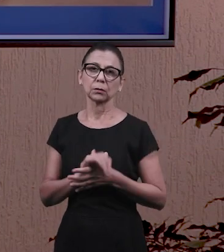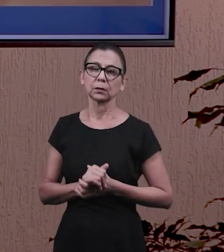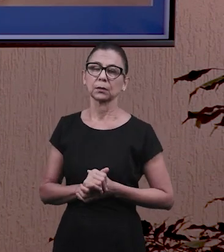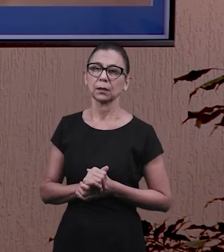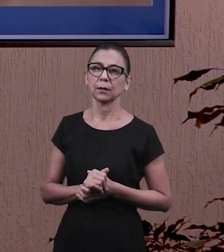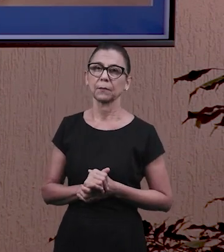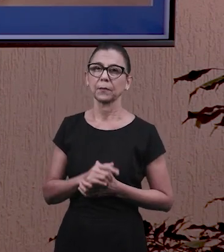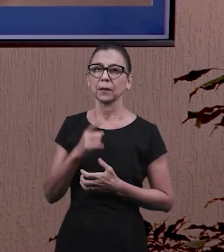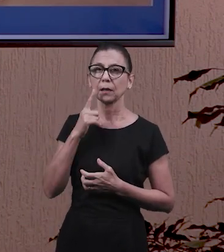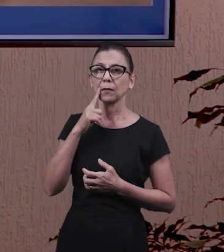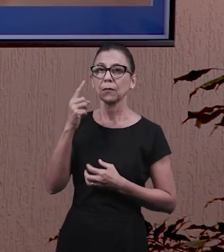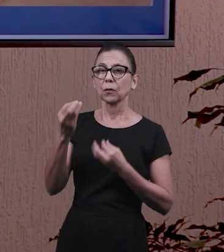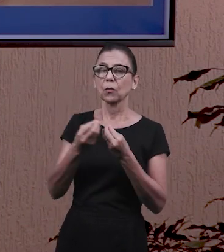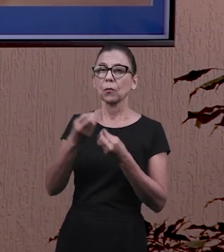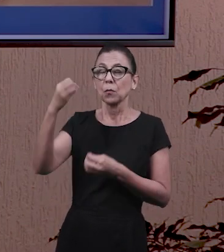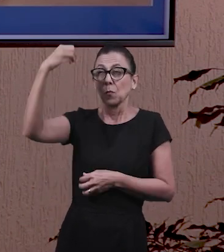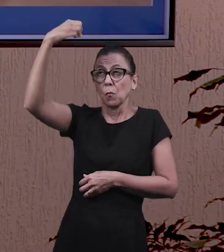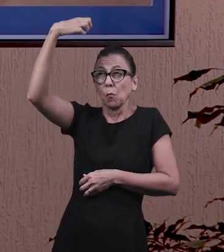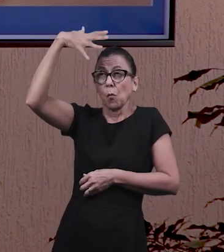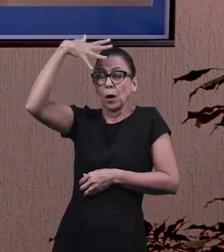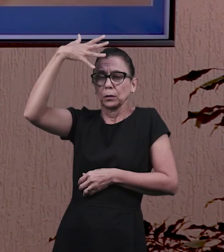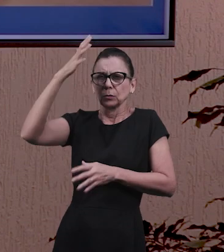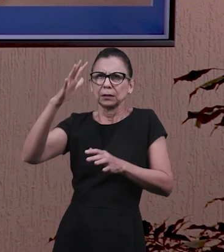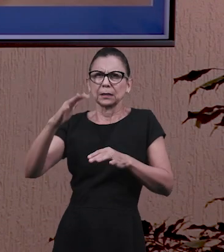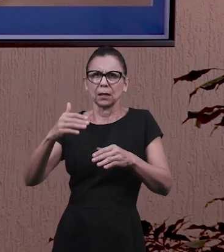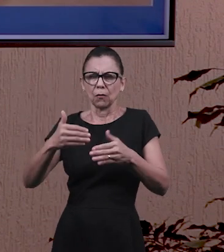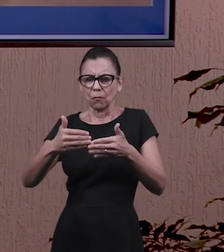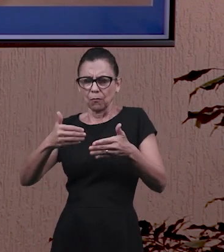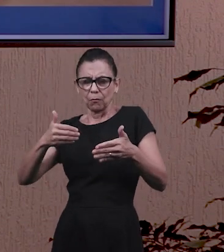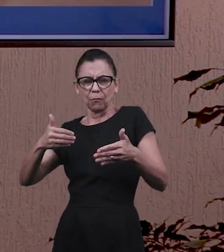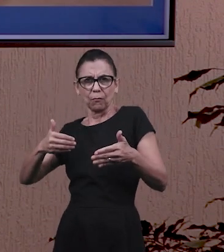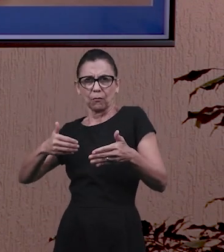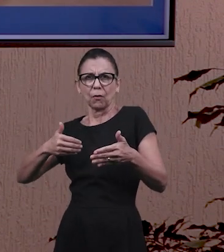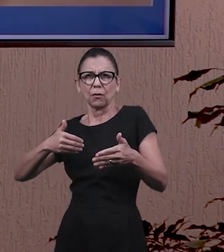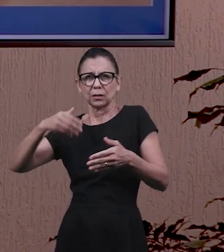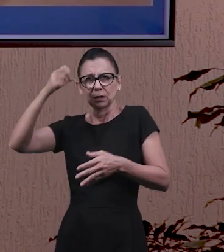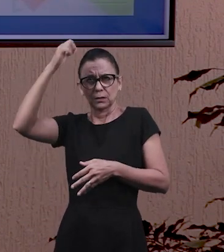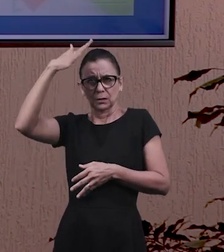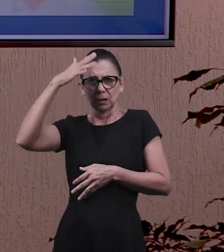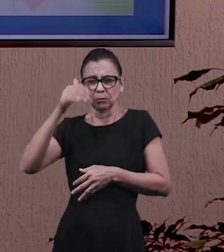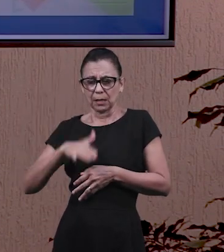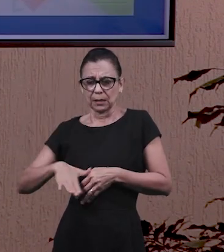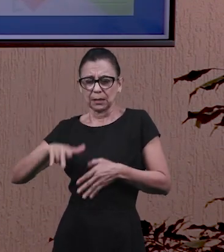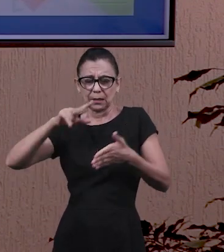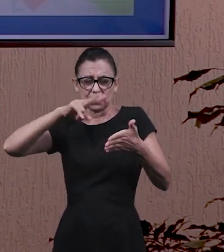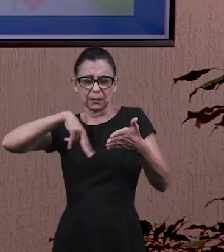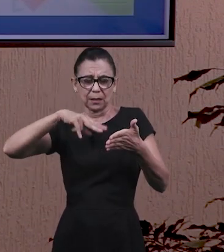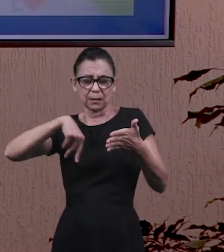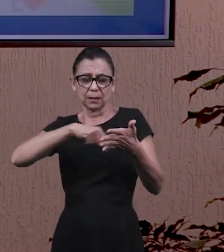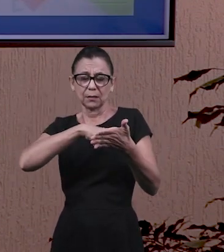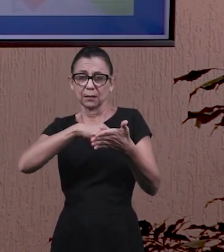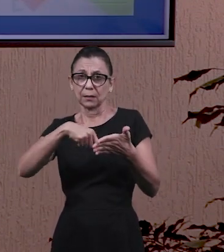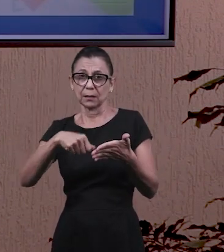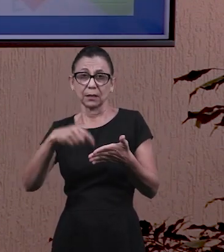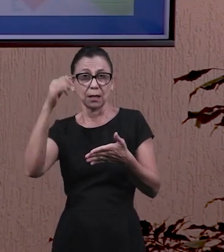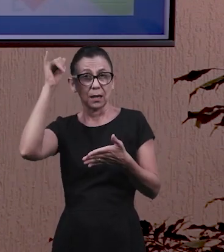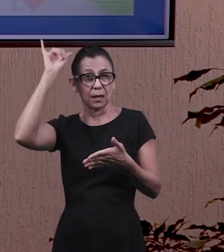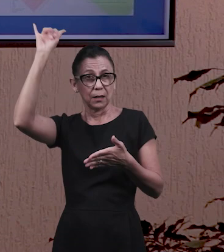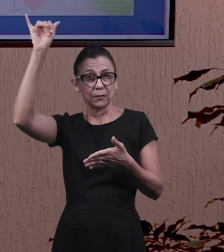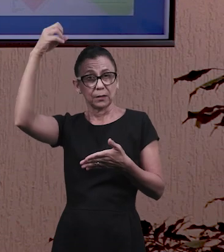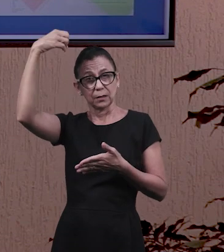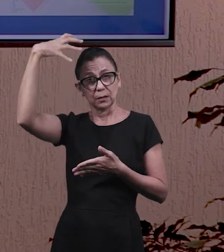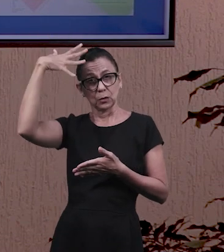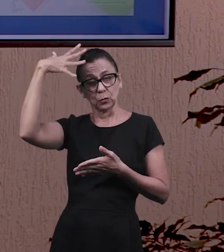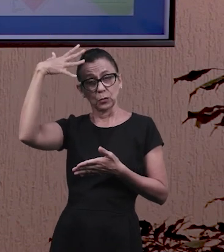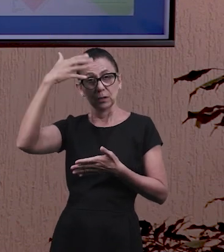que l'enfant s'assoie sur la lumière. Et faire aussi la même chose d'éviter le